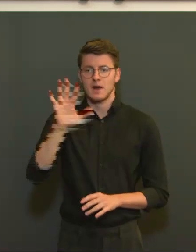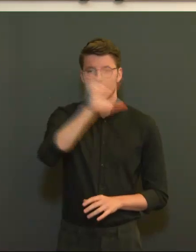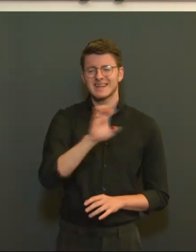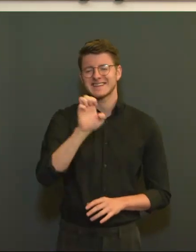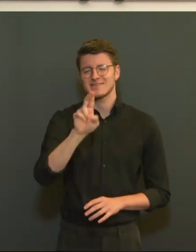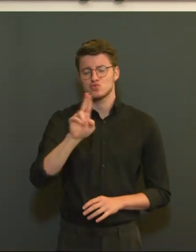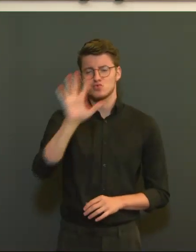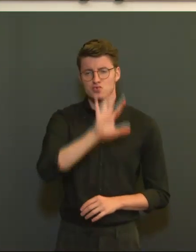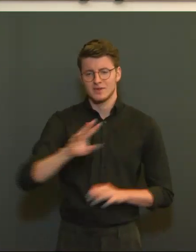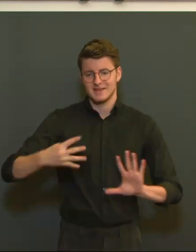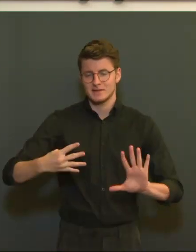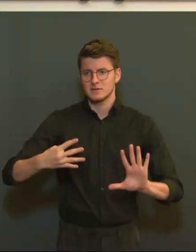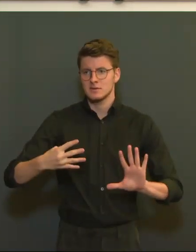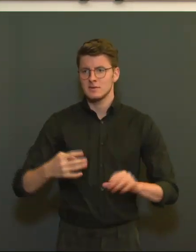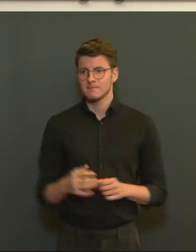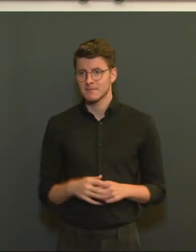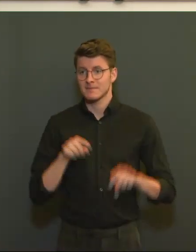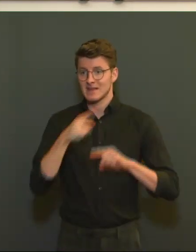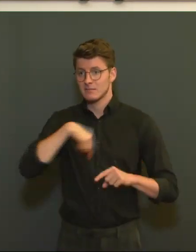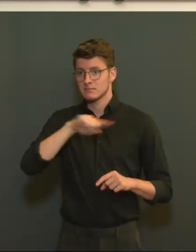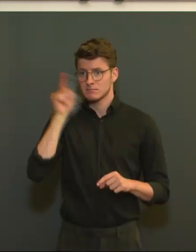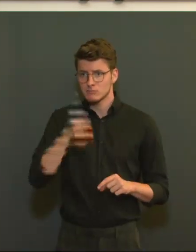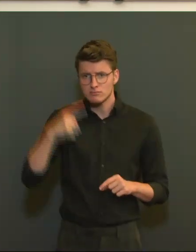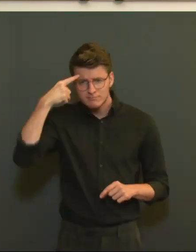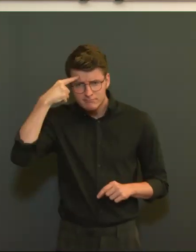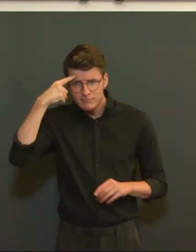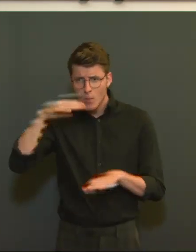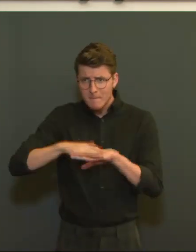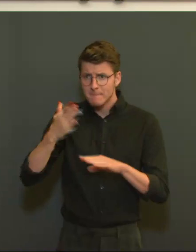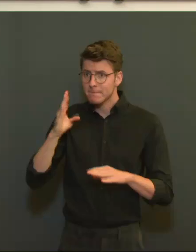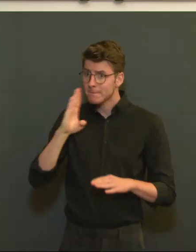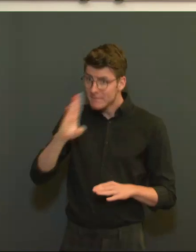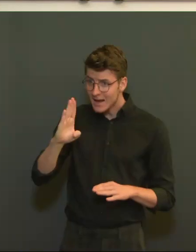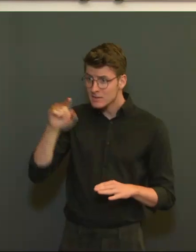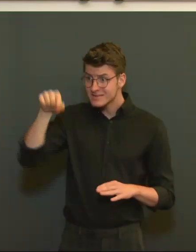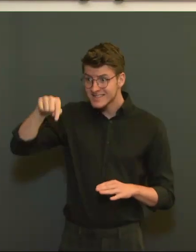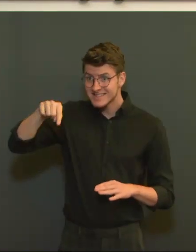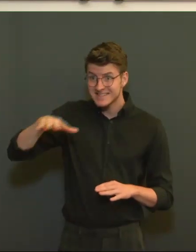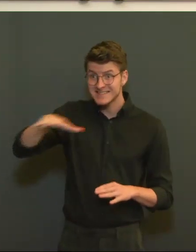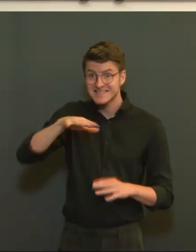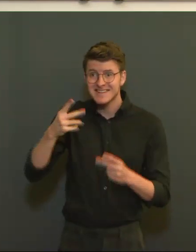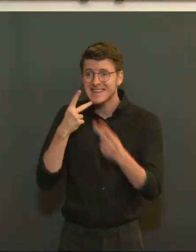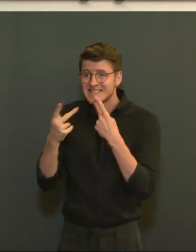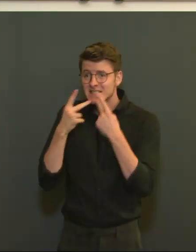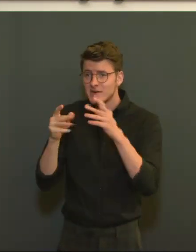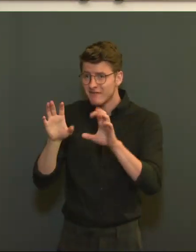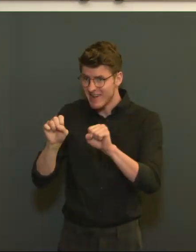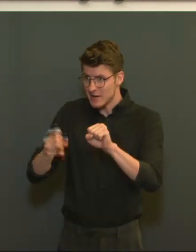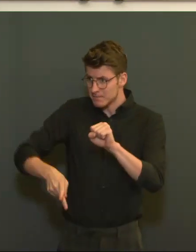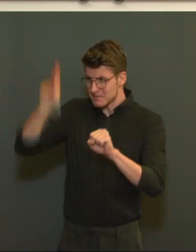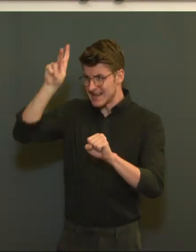we moeten bij deze vergelijking ook rekening houden met het feit dat België meer test dan de meeste andere Europese landen.